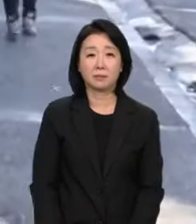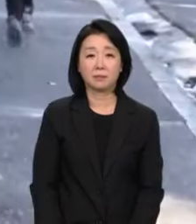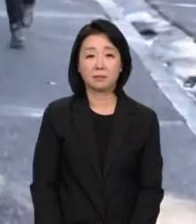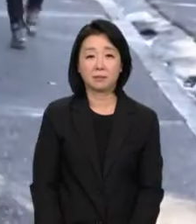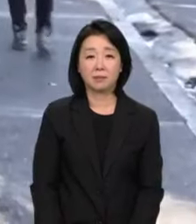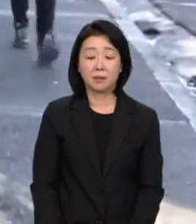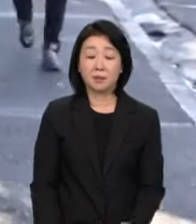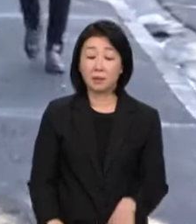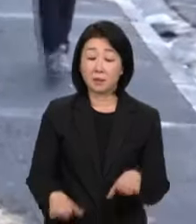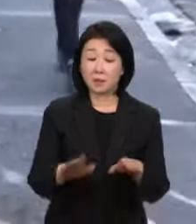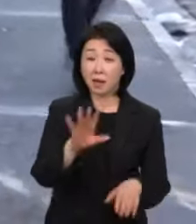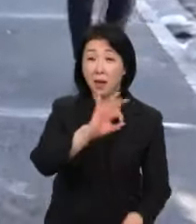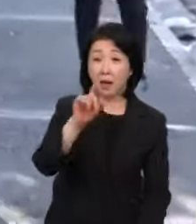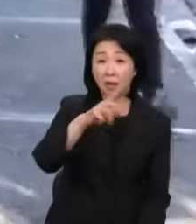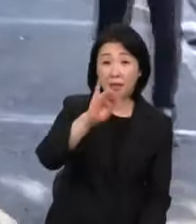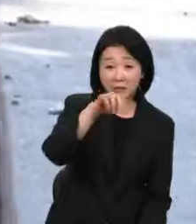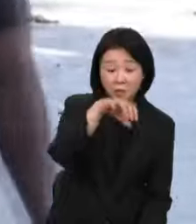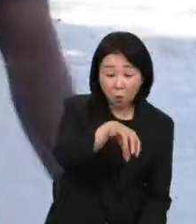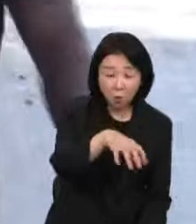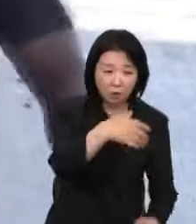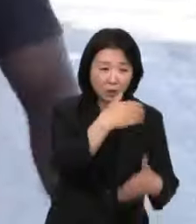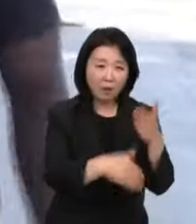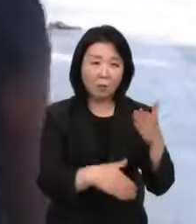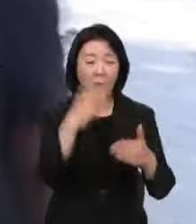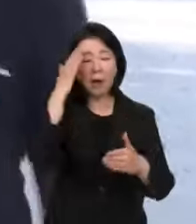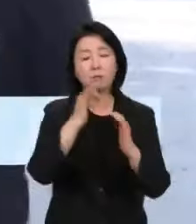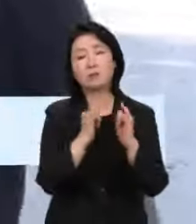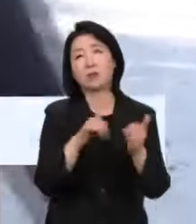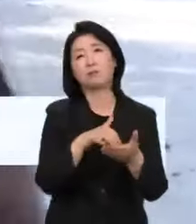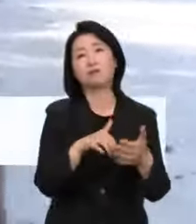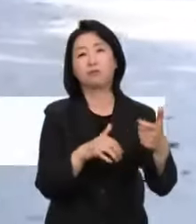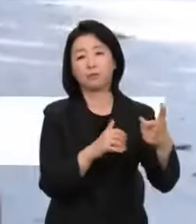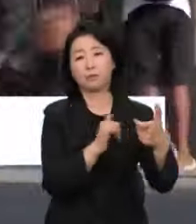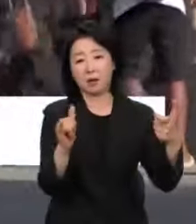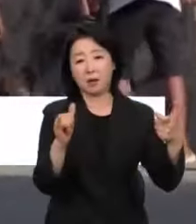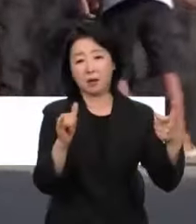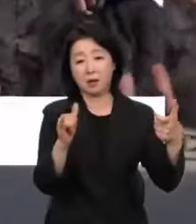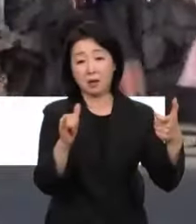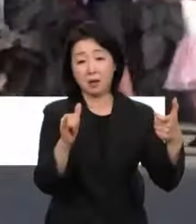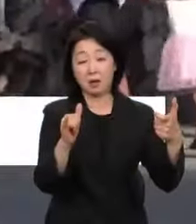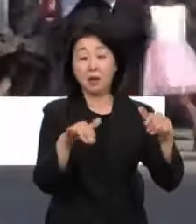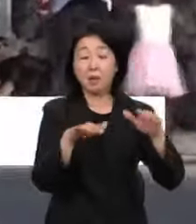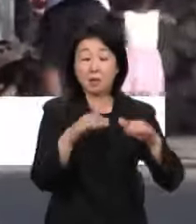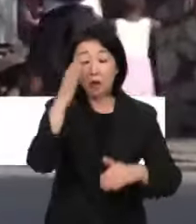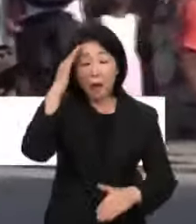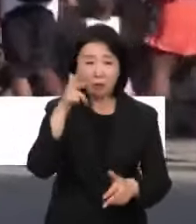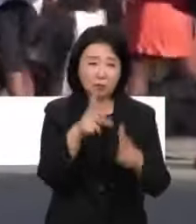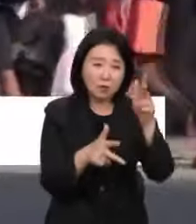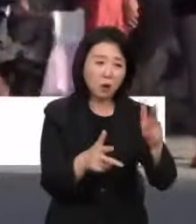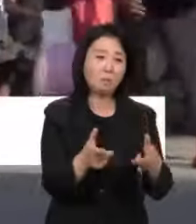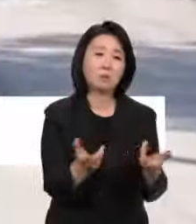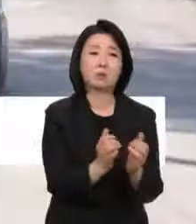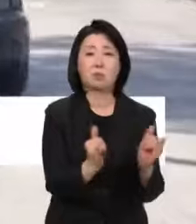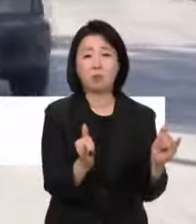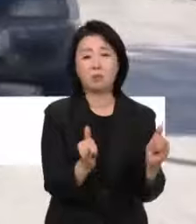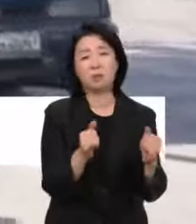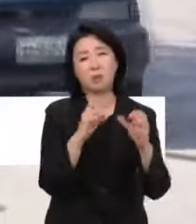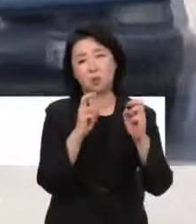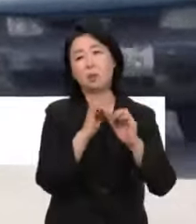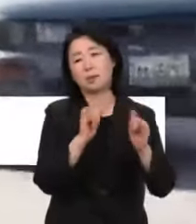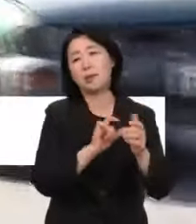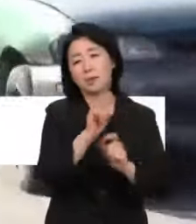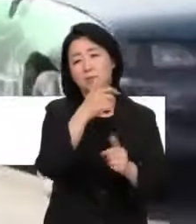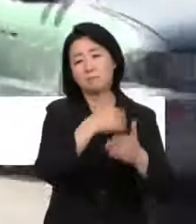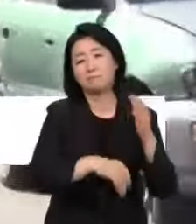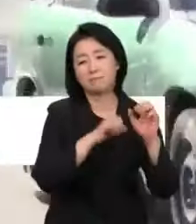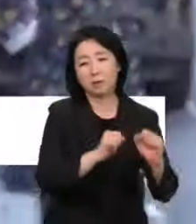이제 IT에 남은 우리 국민은 약 60명입니다. 현지 진출한 한국 기업 직원들과 선교사가